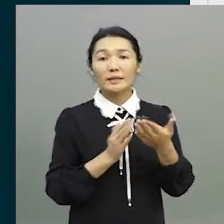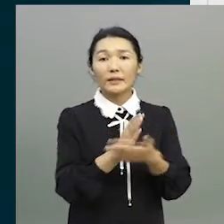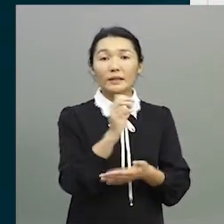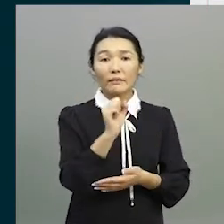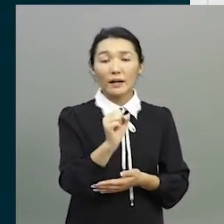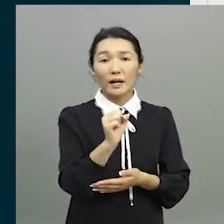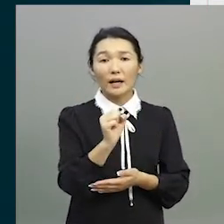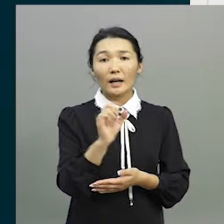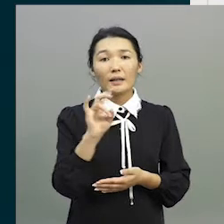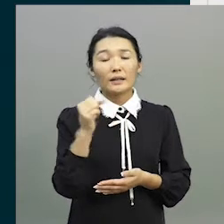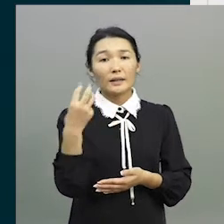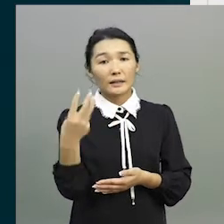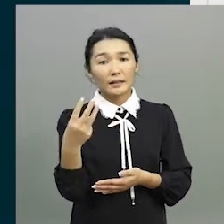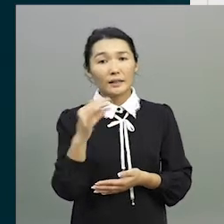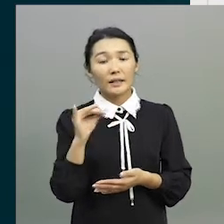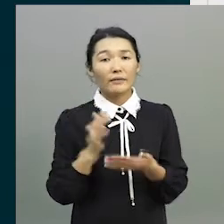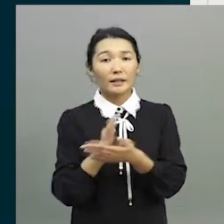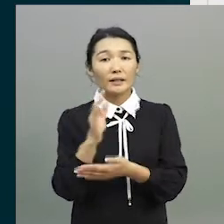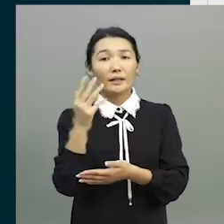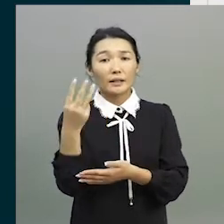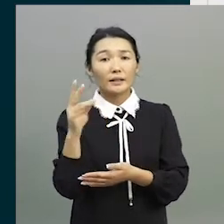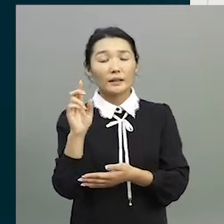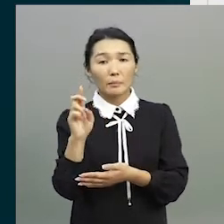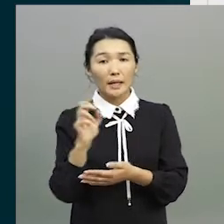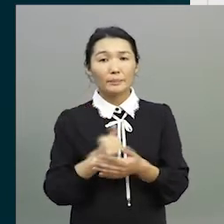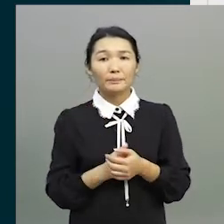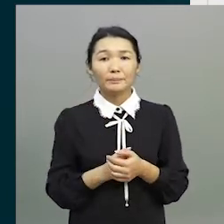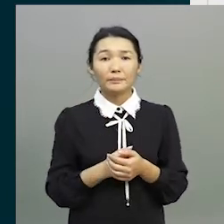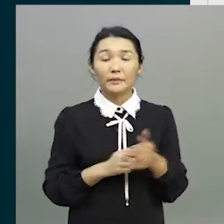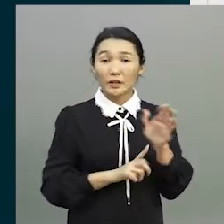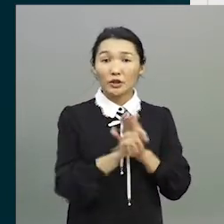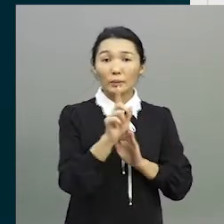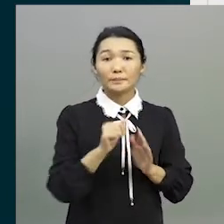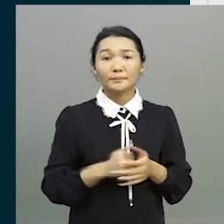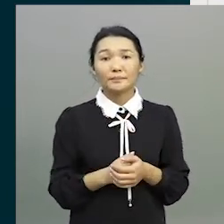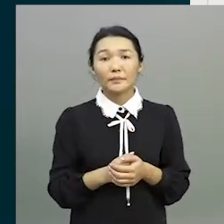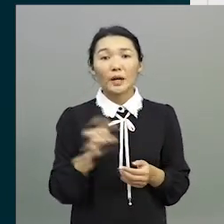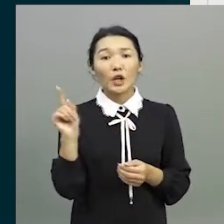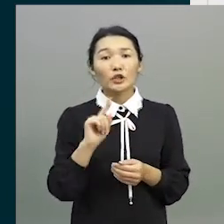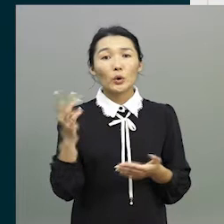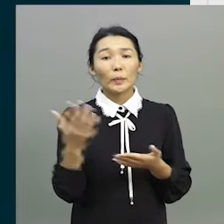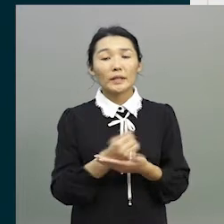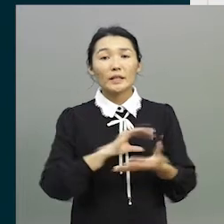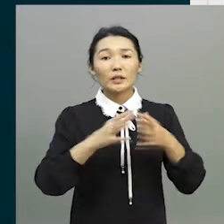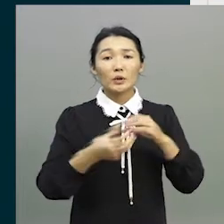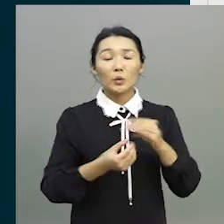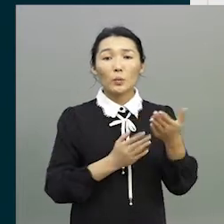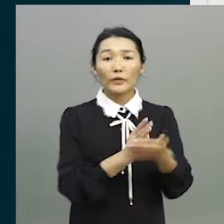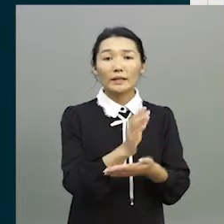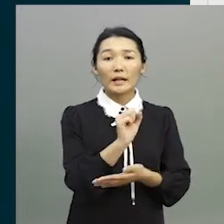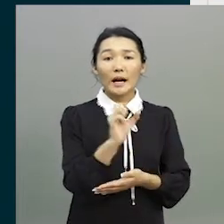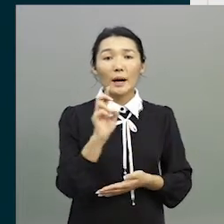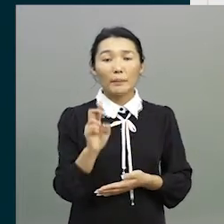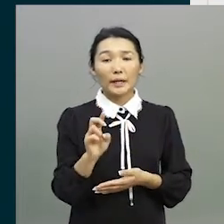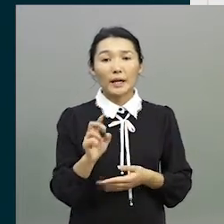на 3 и вектора b на 3 начнем чтобы найти сумму векторов а и b